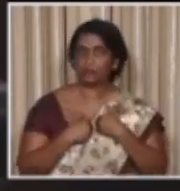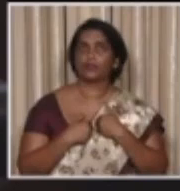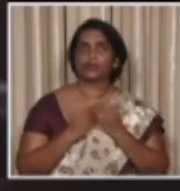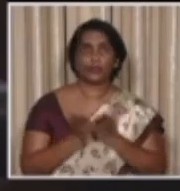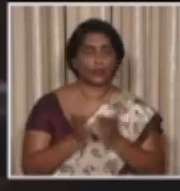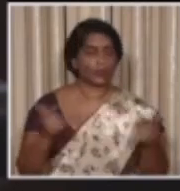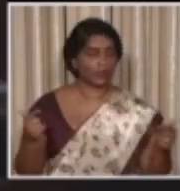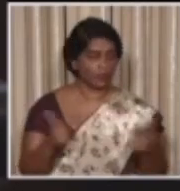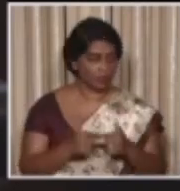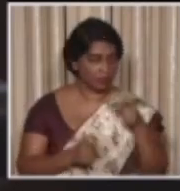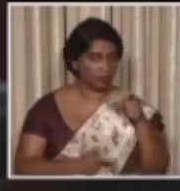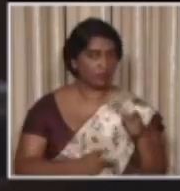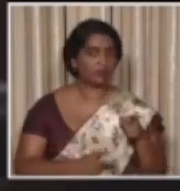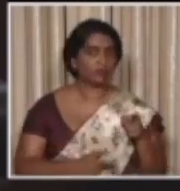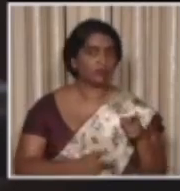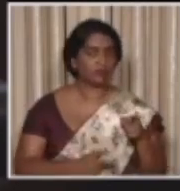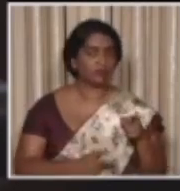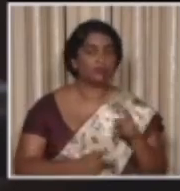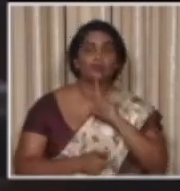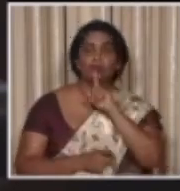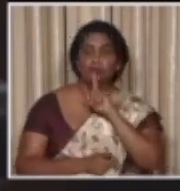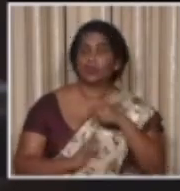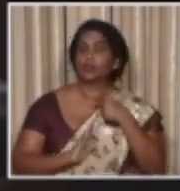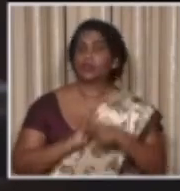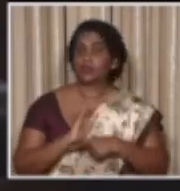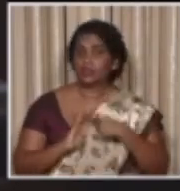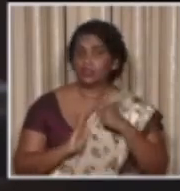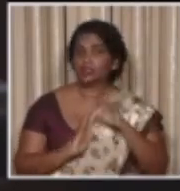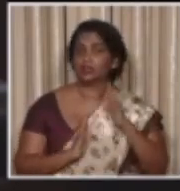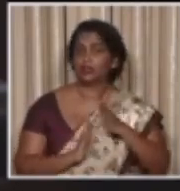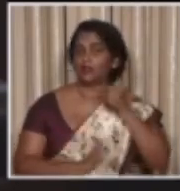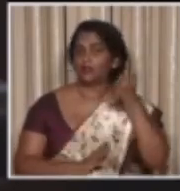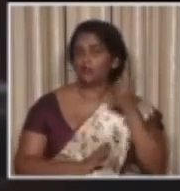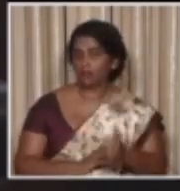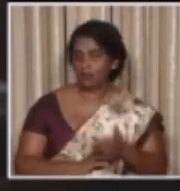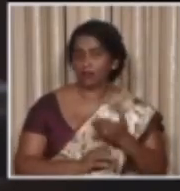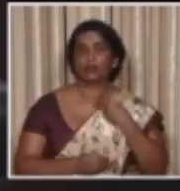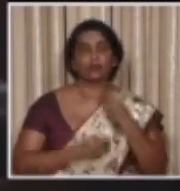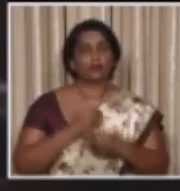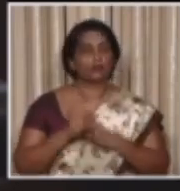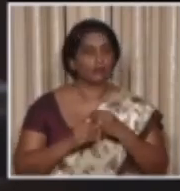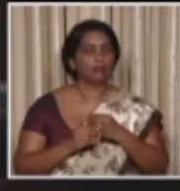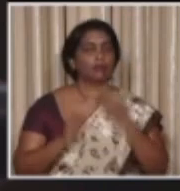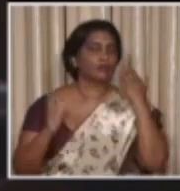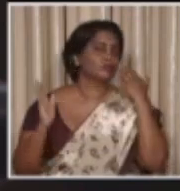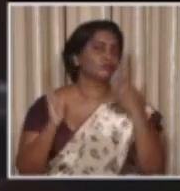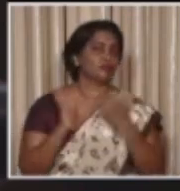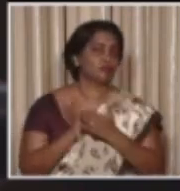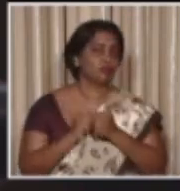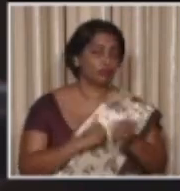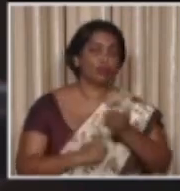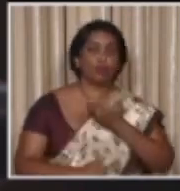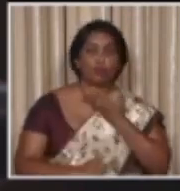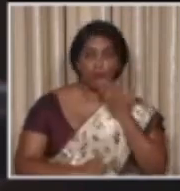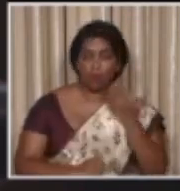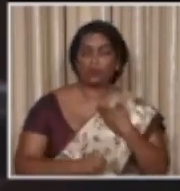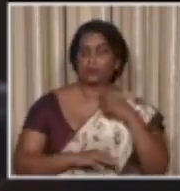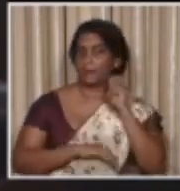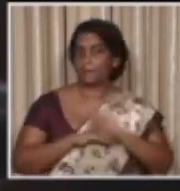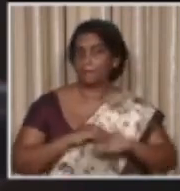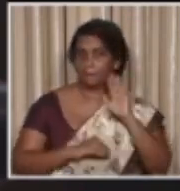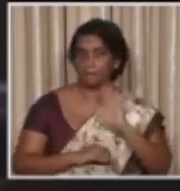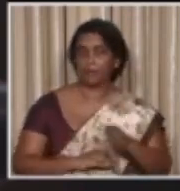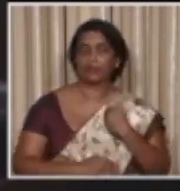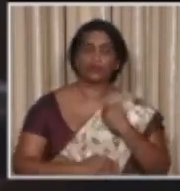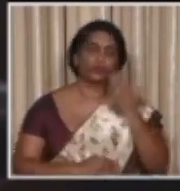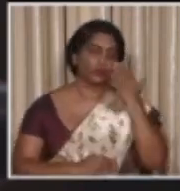பிரதானமான இலங்கைக்குரிய வெளிநாட்டு முதலீடுகளை கொண்டு தருகின்ற ஒரு ஒரு திட்டமாக காணப்படுகின்றது.